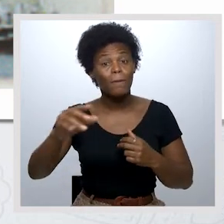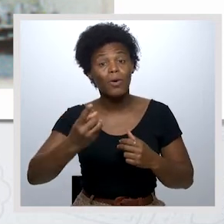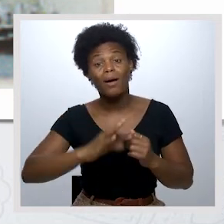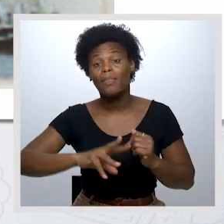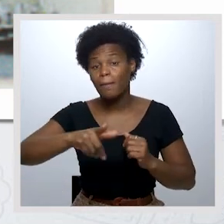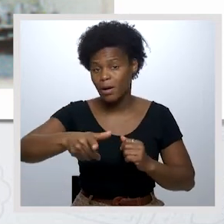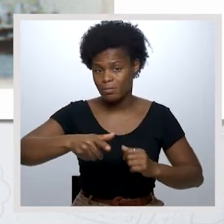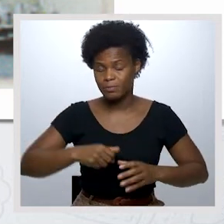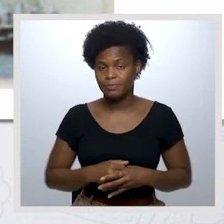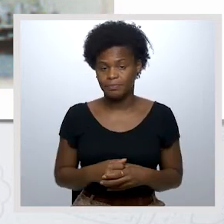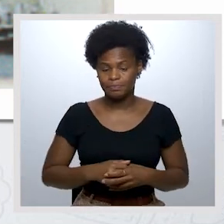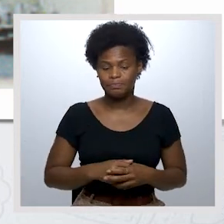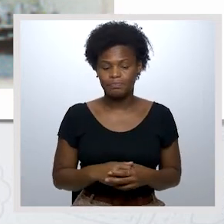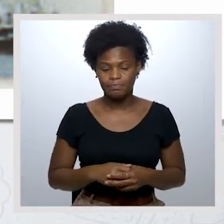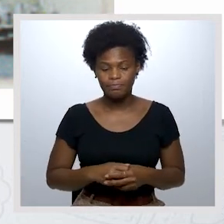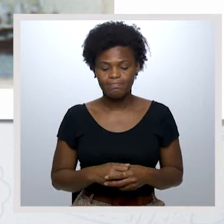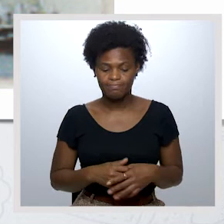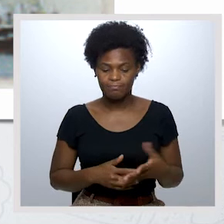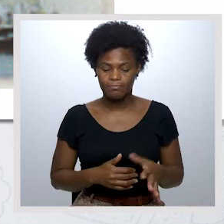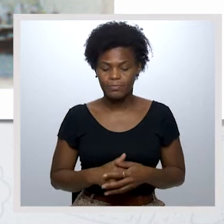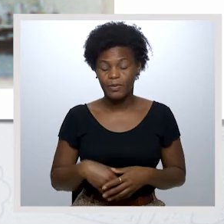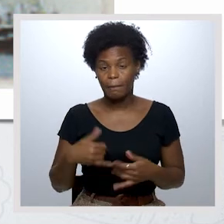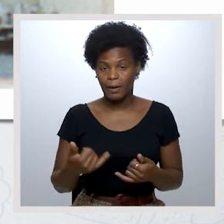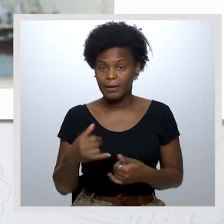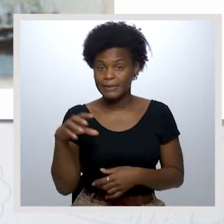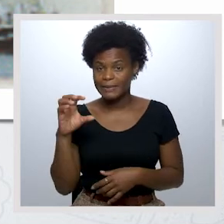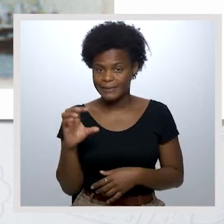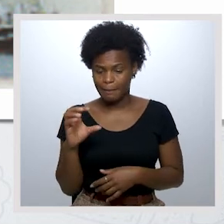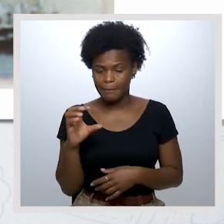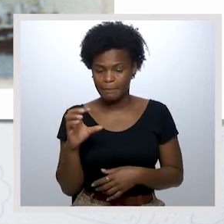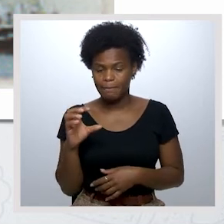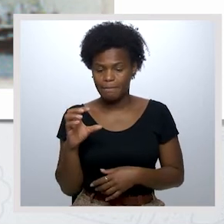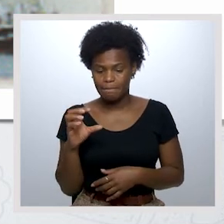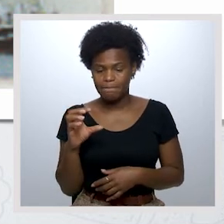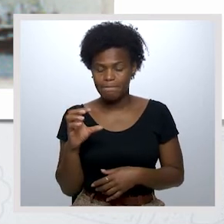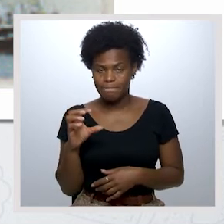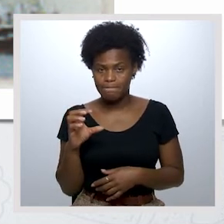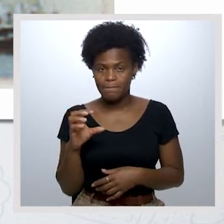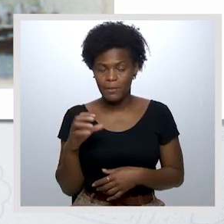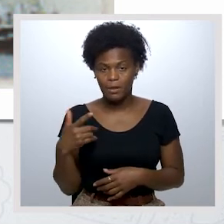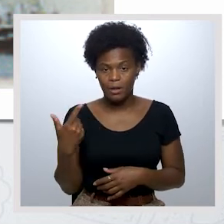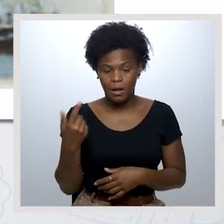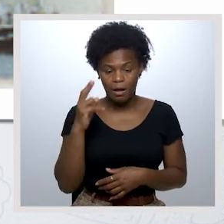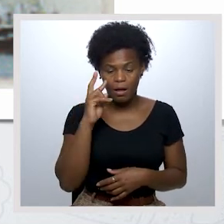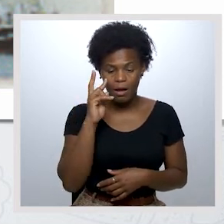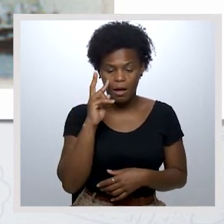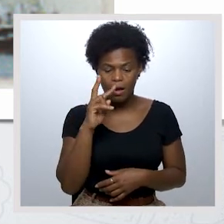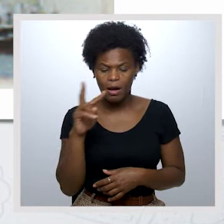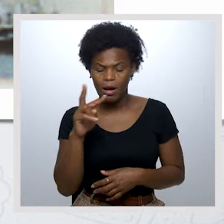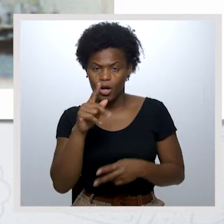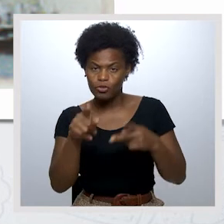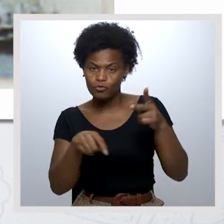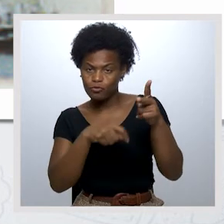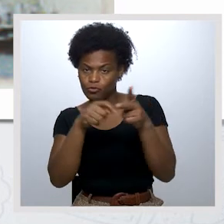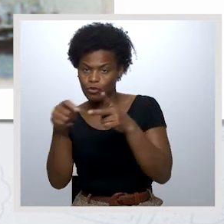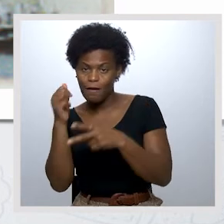demain. On enchaîne. C, tournage d'un film à São